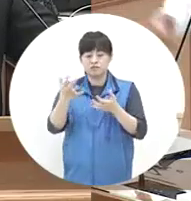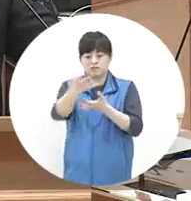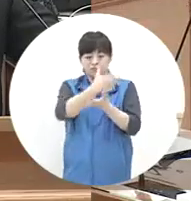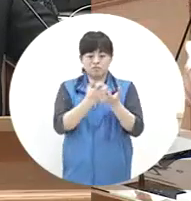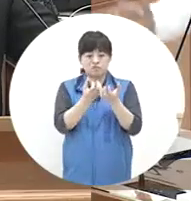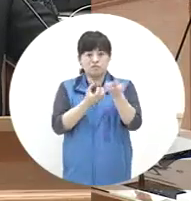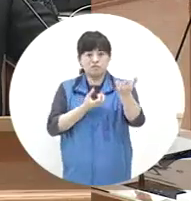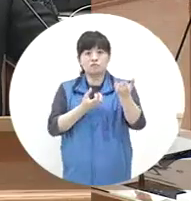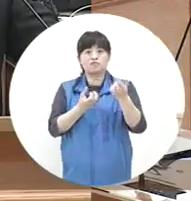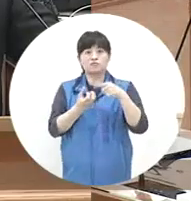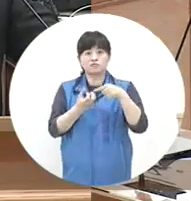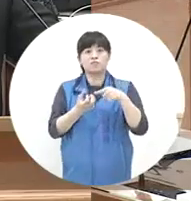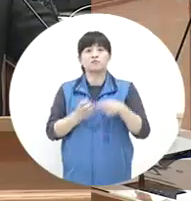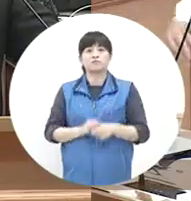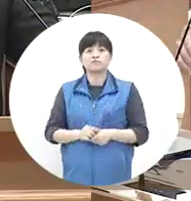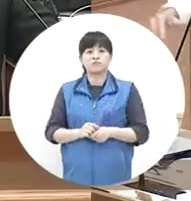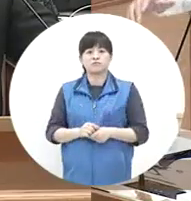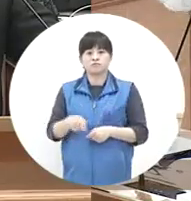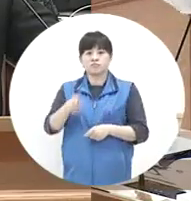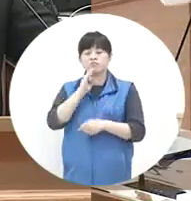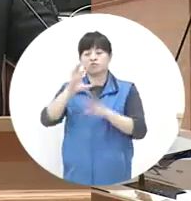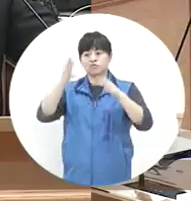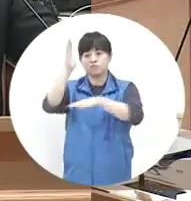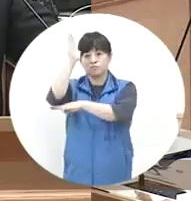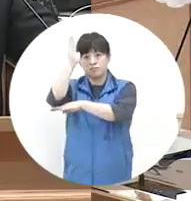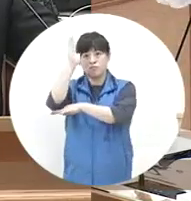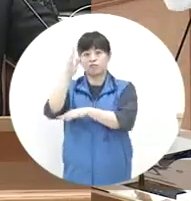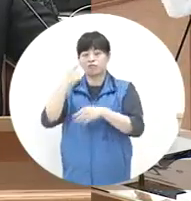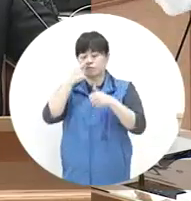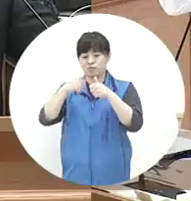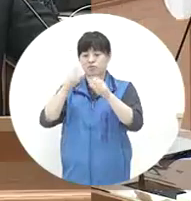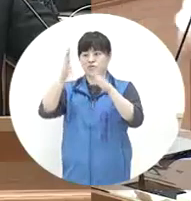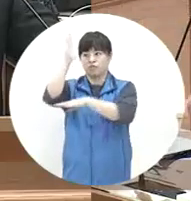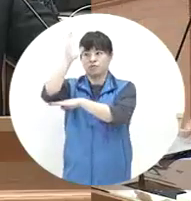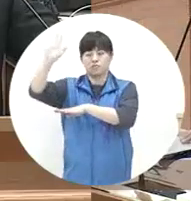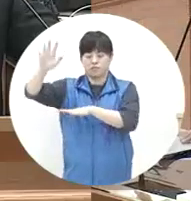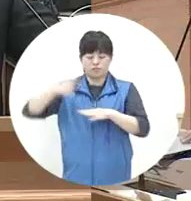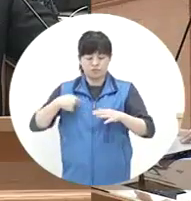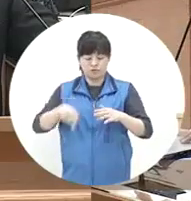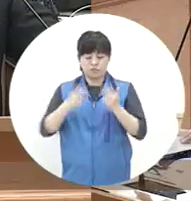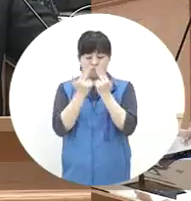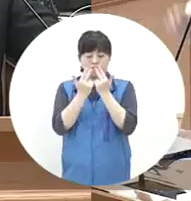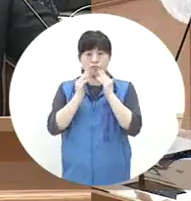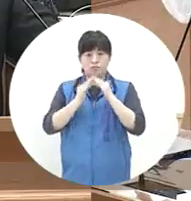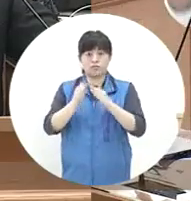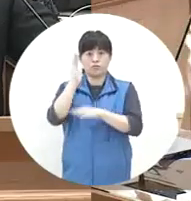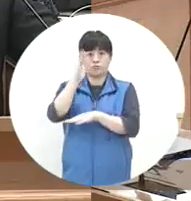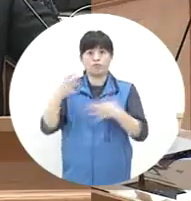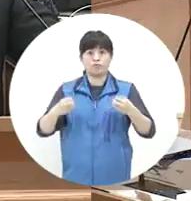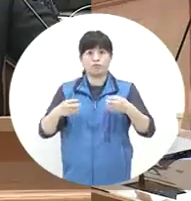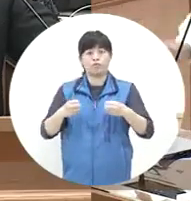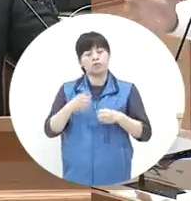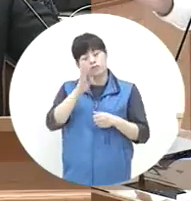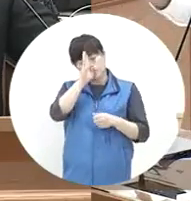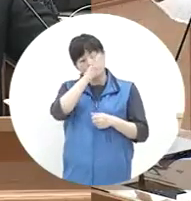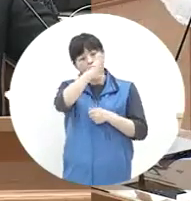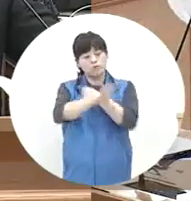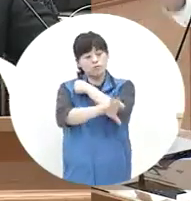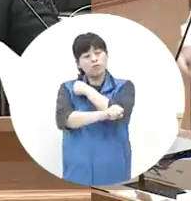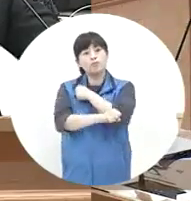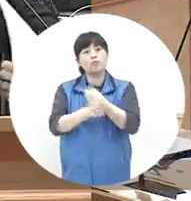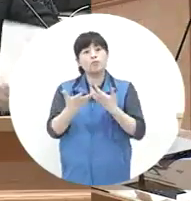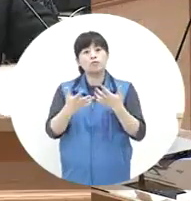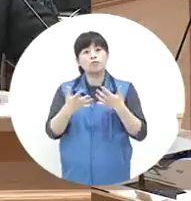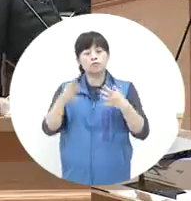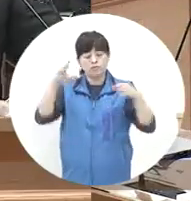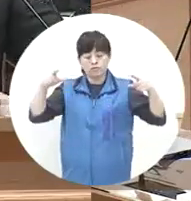筹分配管呢、啊，其实是一个国政。那我们先从国政先不讲，我们先从市政开始讲。有关里基层啊，其实就是一个缩小